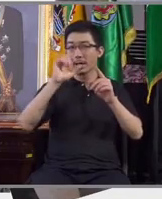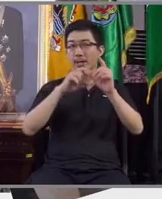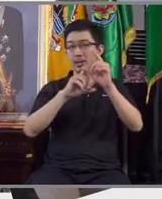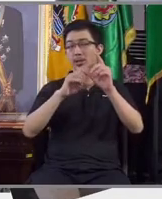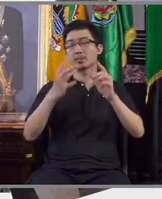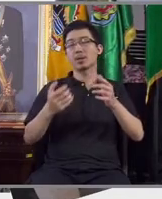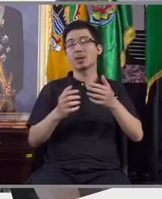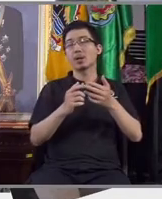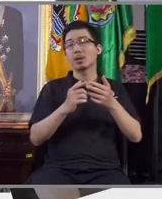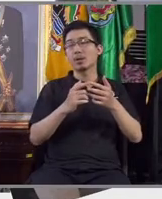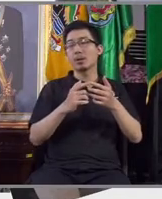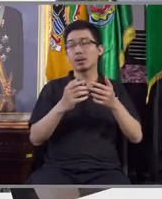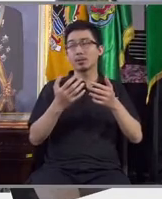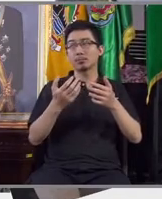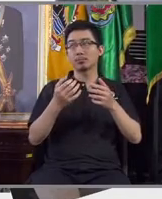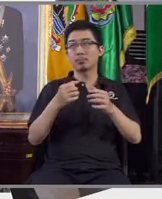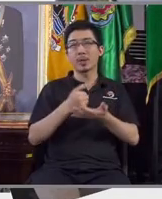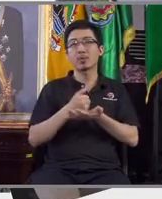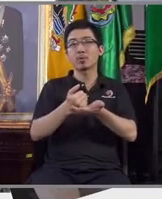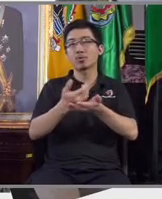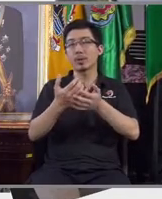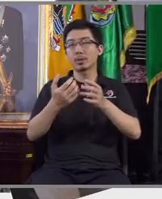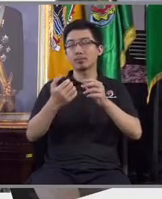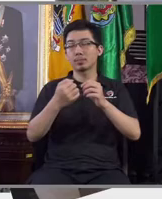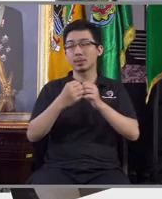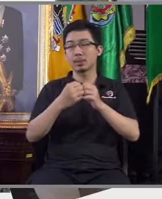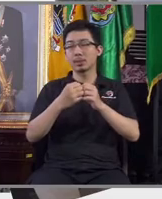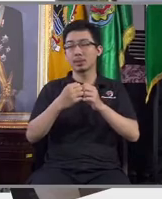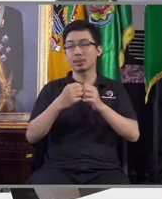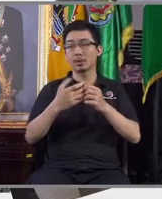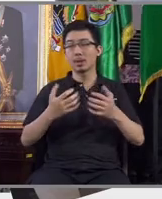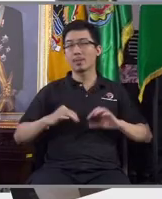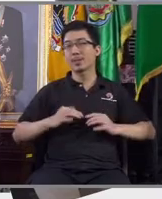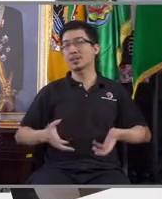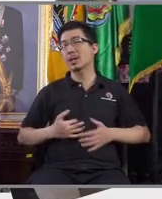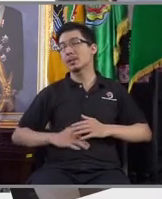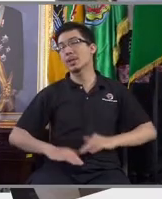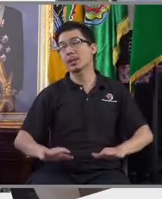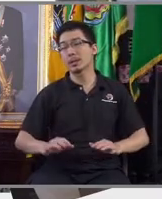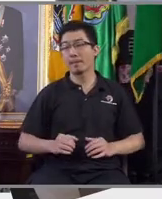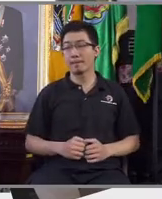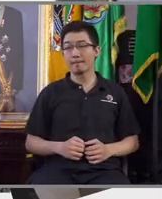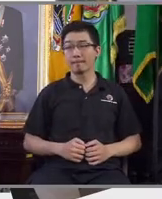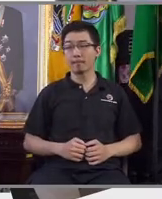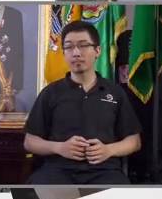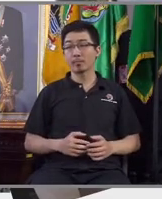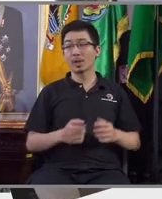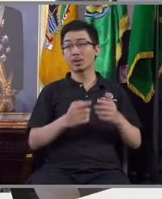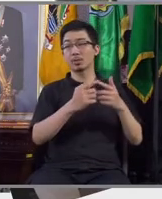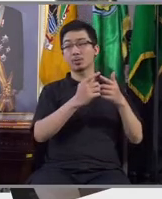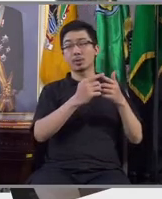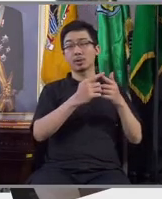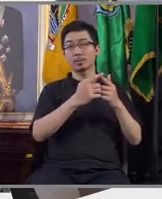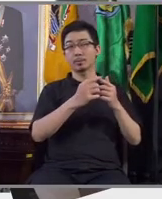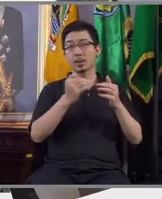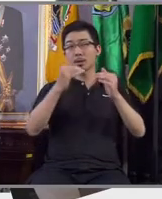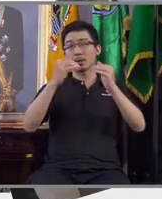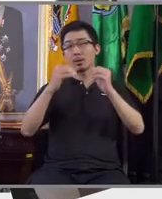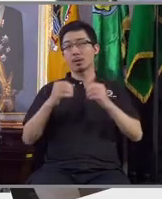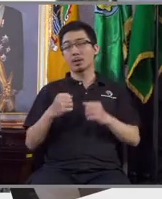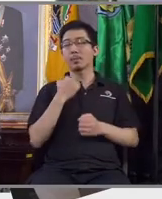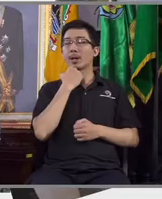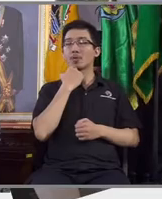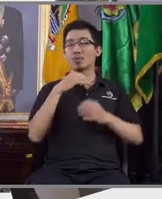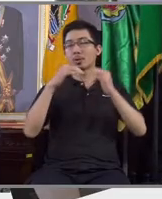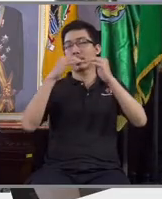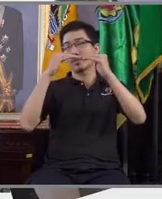Basimda beasiswa miskin daerah. Yang kedua, untuk mengurangi pengangguran, pelatihan